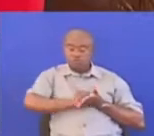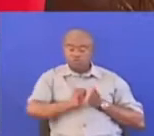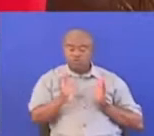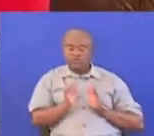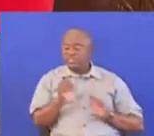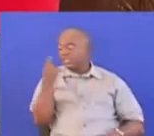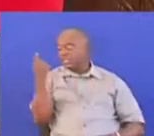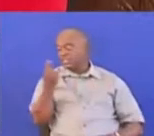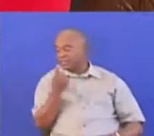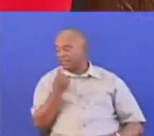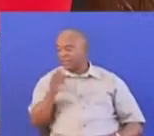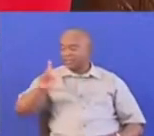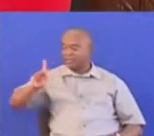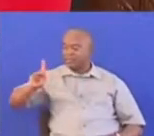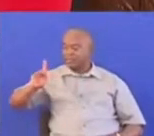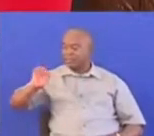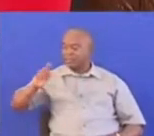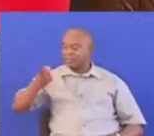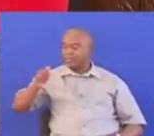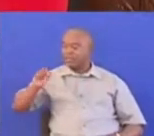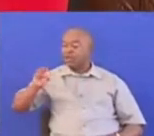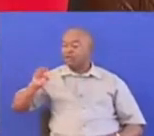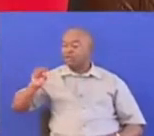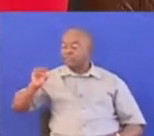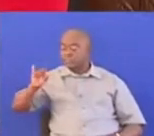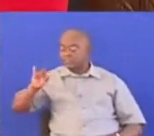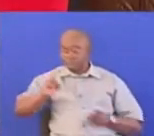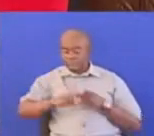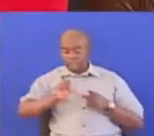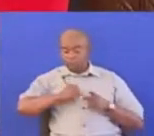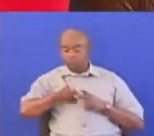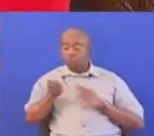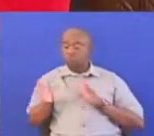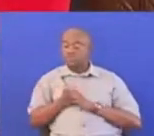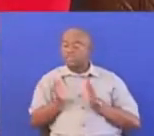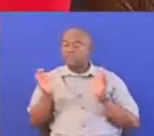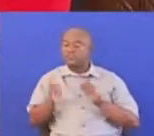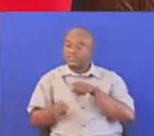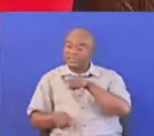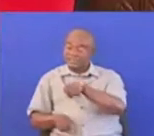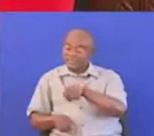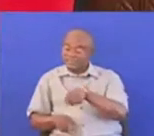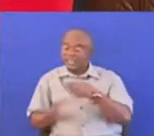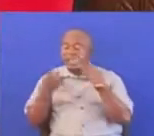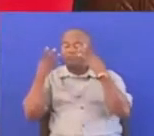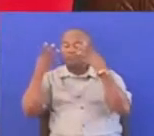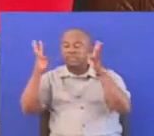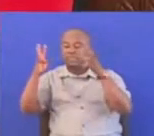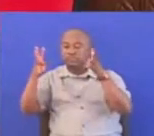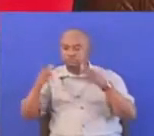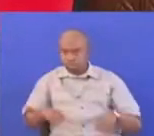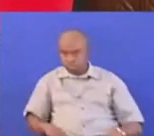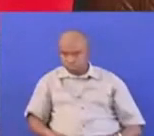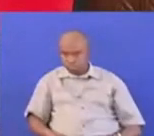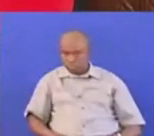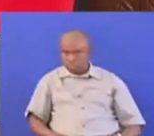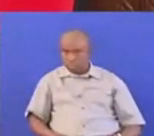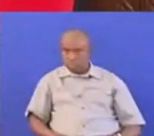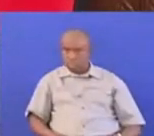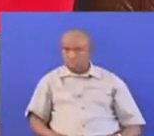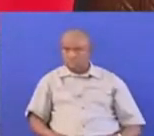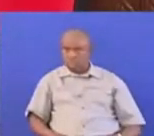taifa ya Kigosi na kuruhusu kuanzishwa kwa hifadhi ya misitu ya